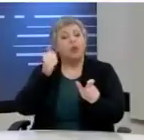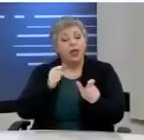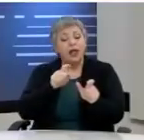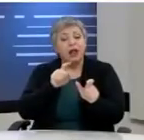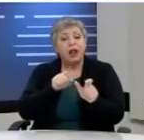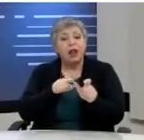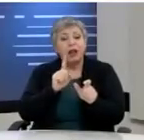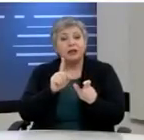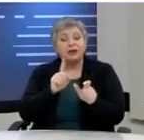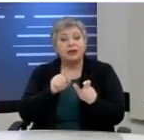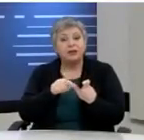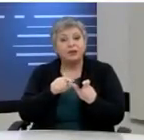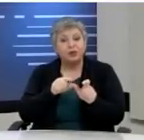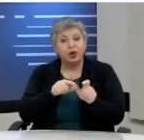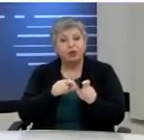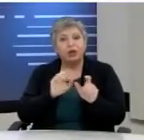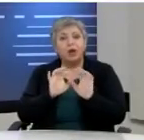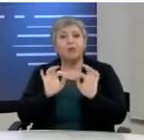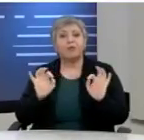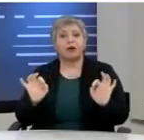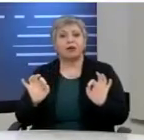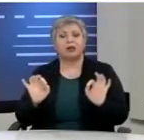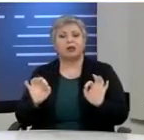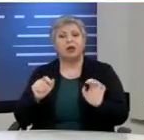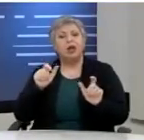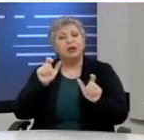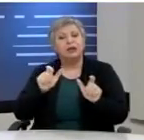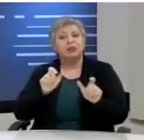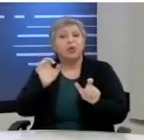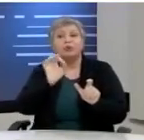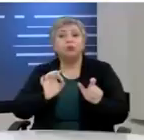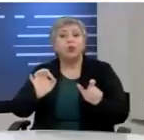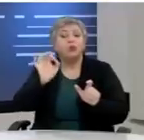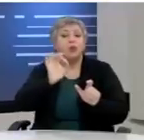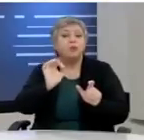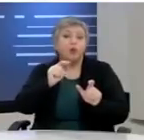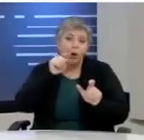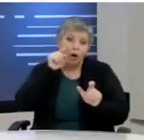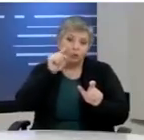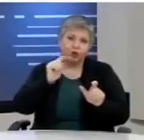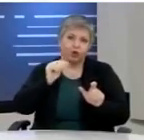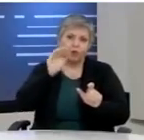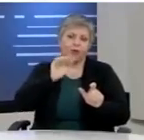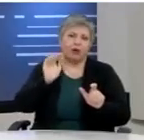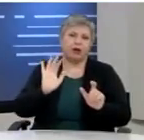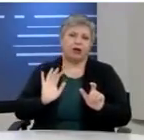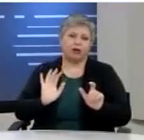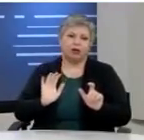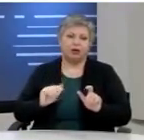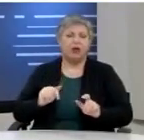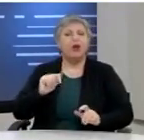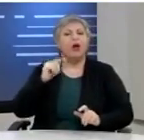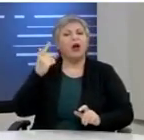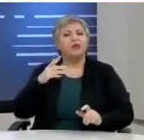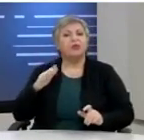Μακεδονία, με γεωγραφικό προσδιορισμό εναντί όλων. Μια θέση που υποστήριξαν όλες οι κυβερνήσεις,